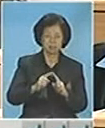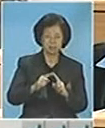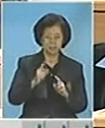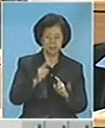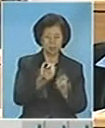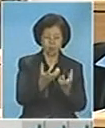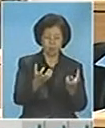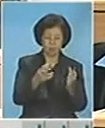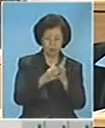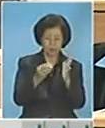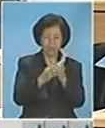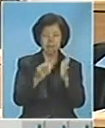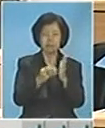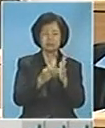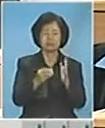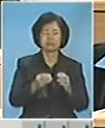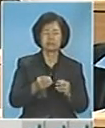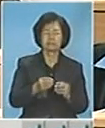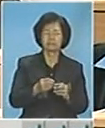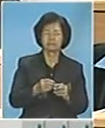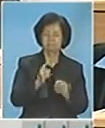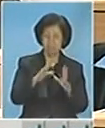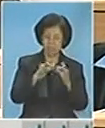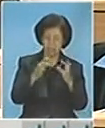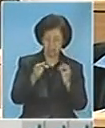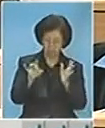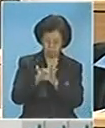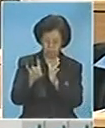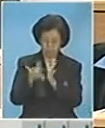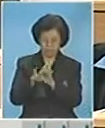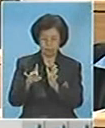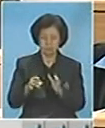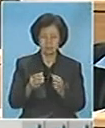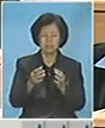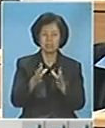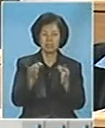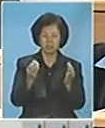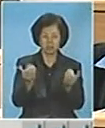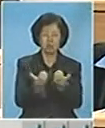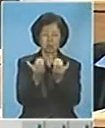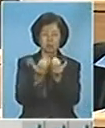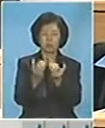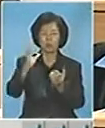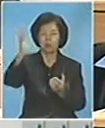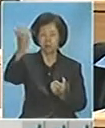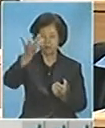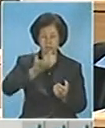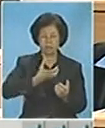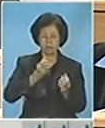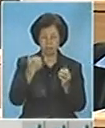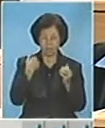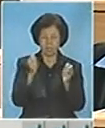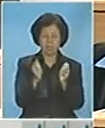ลของการสัมมนานะคะเป็นเรื่องสุดท้ายเนี่ยก็คือเรื่องผลกระทบของโลกาภิวัตน์ที่มีต่อสังคมไทย